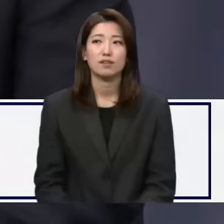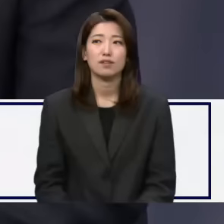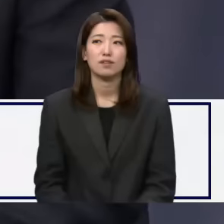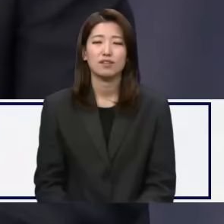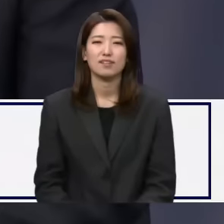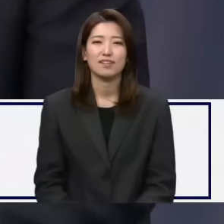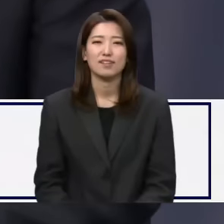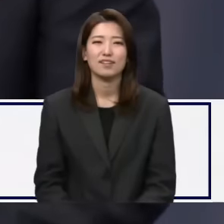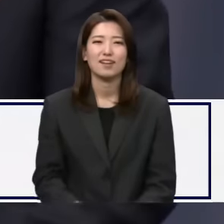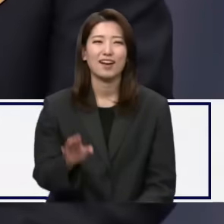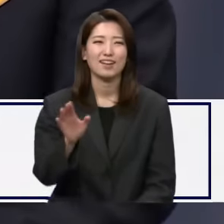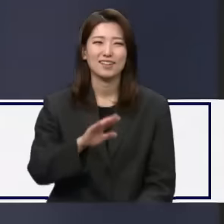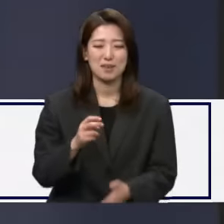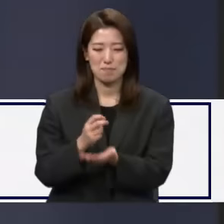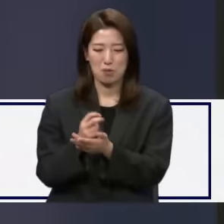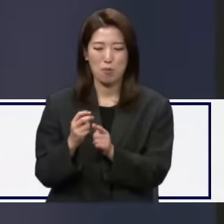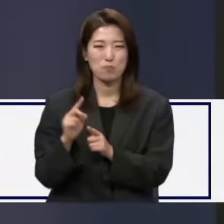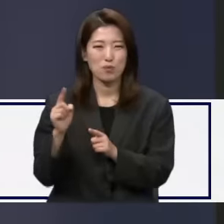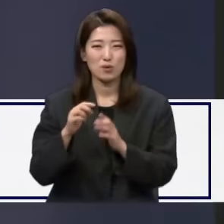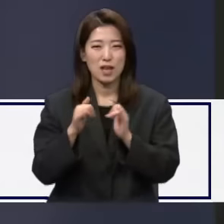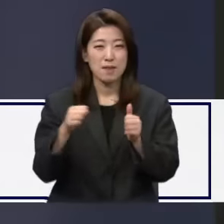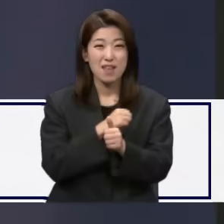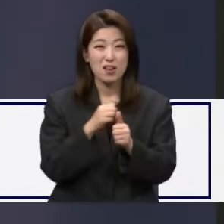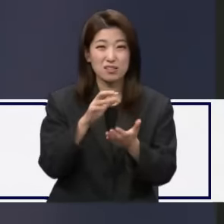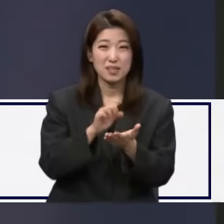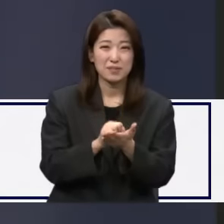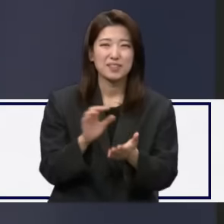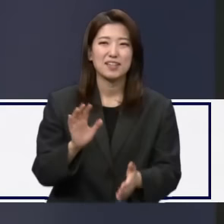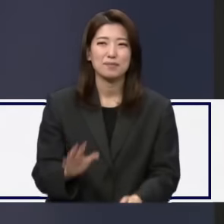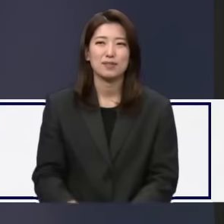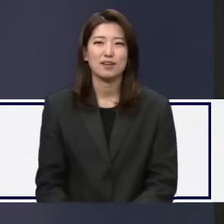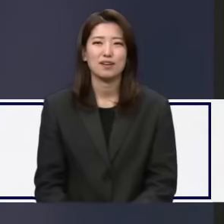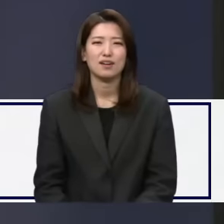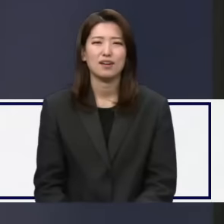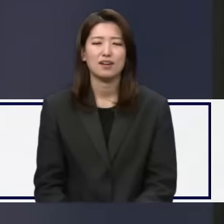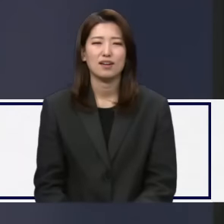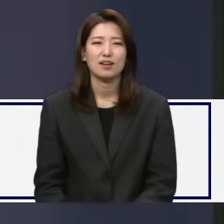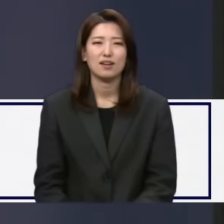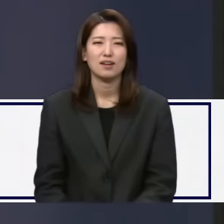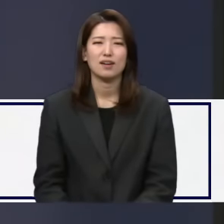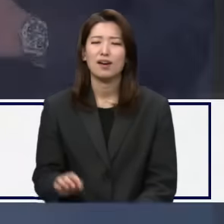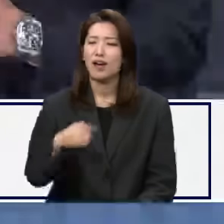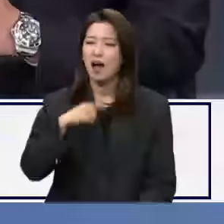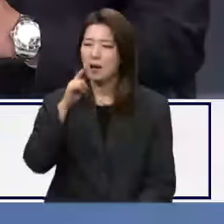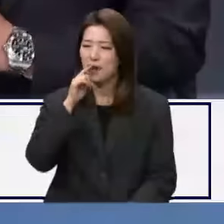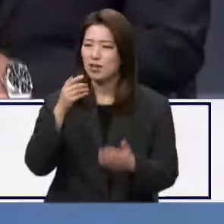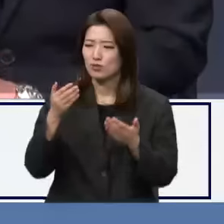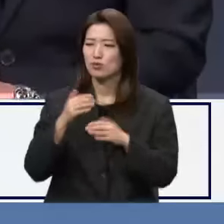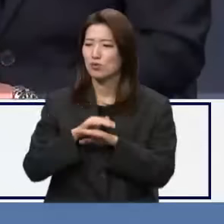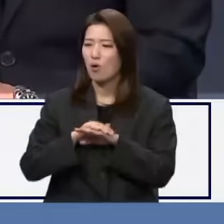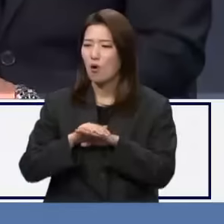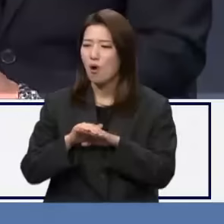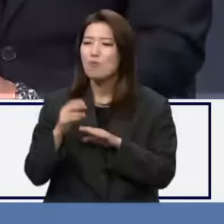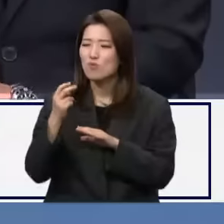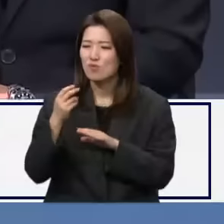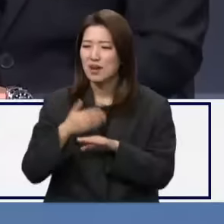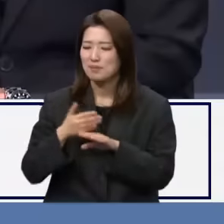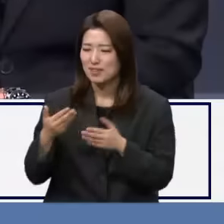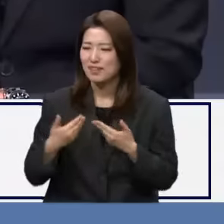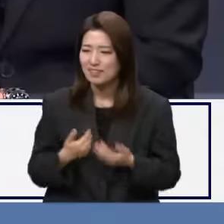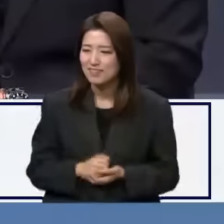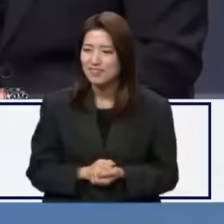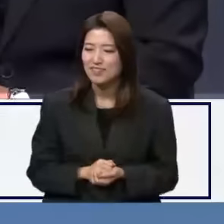아니지 않습니까 때려잡는 건 아니고 말씀을 해 주셔서 너무 감사합니다 저희 공약을 잘 들여다보고 계신 거 같아요